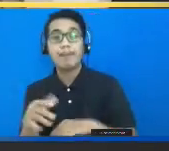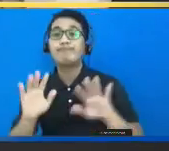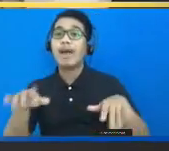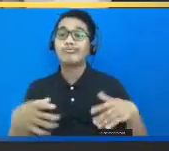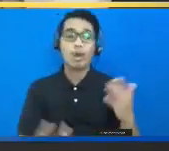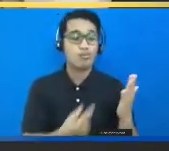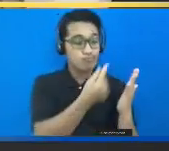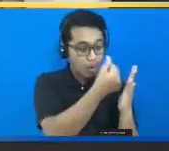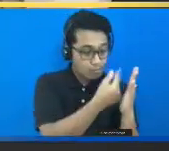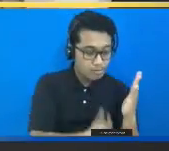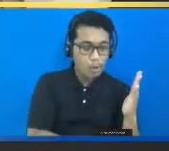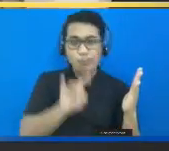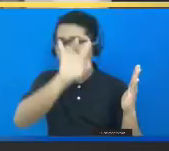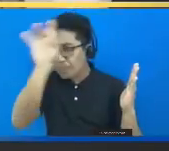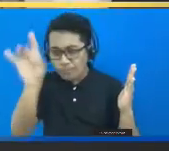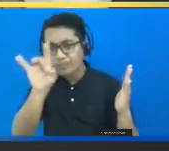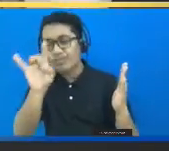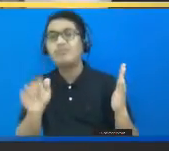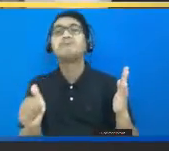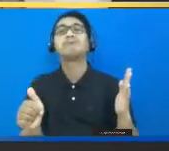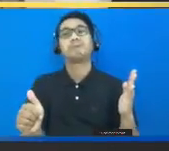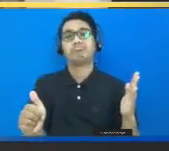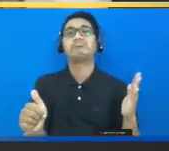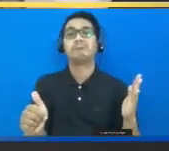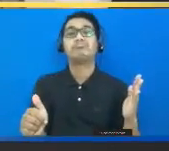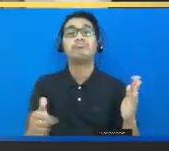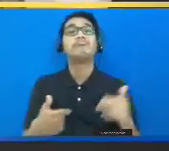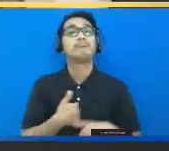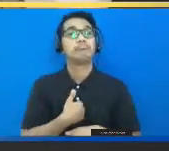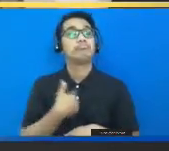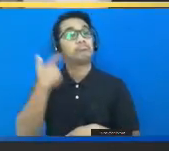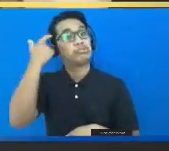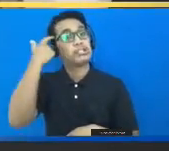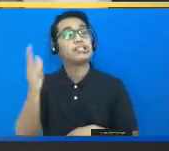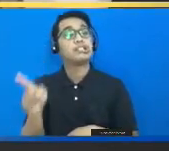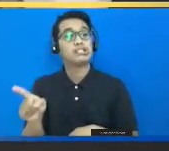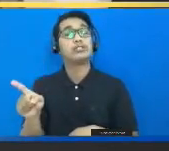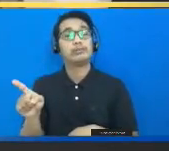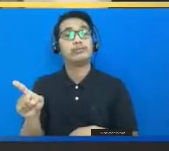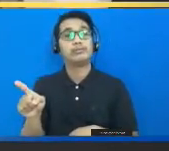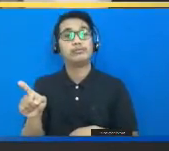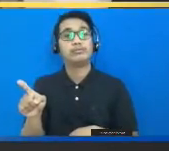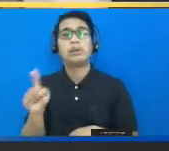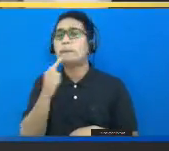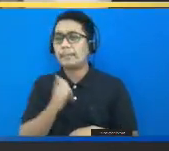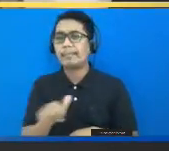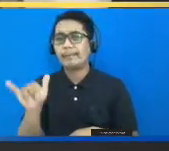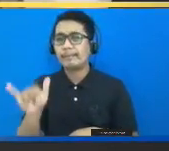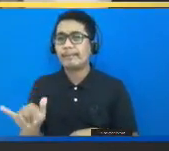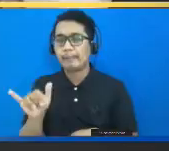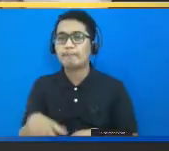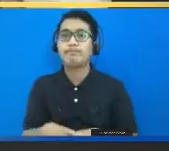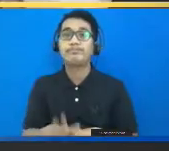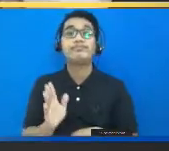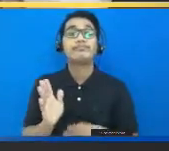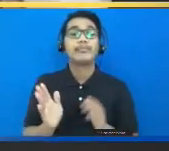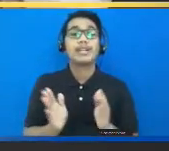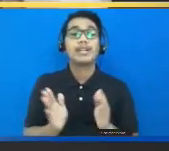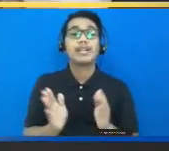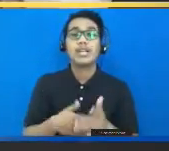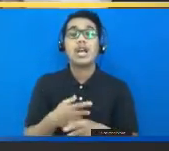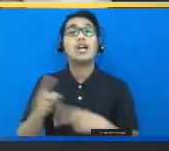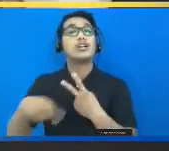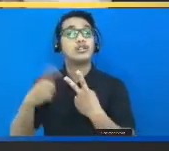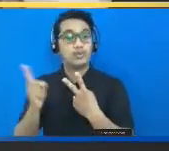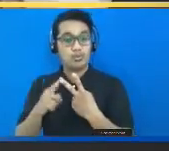untuk macam-macam seperti itulah ini saya rasa itu yang lebih penting dan yang